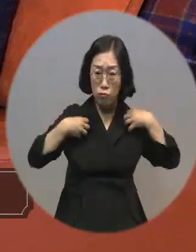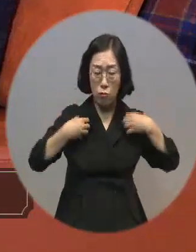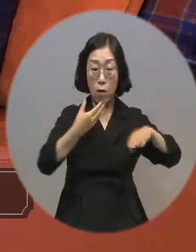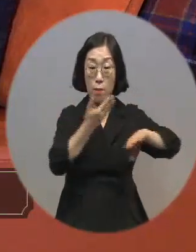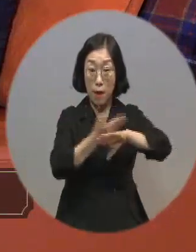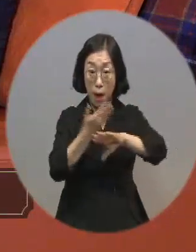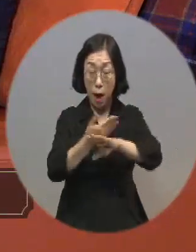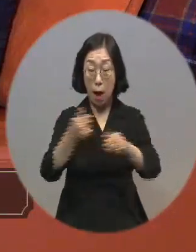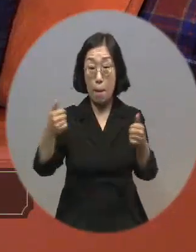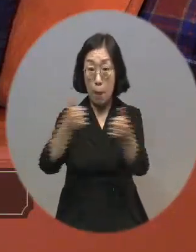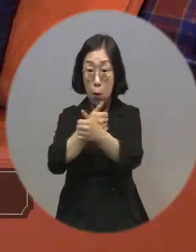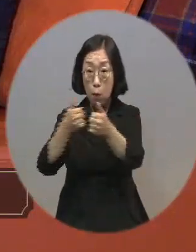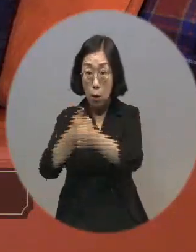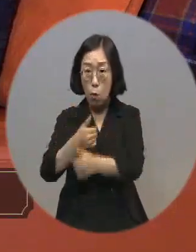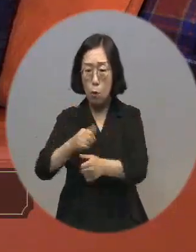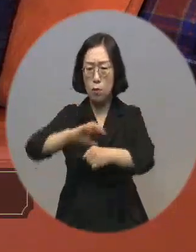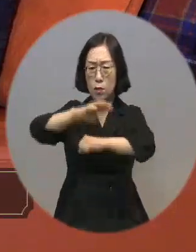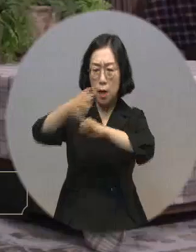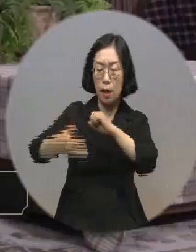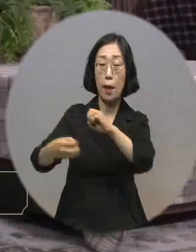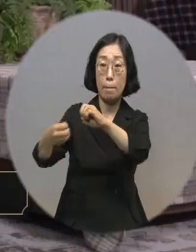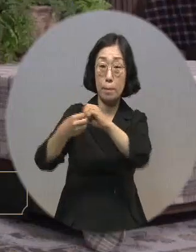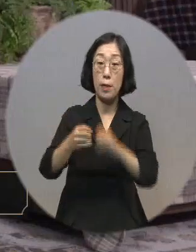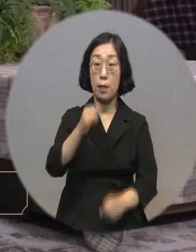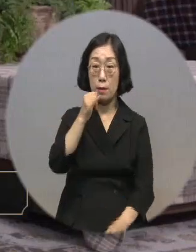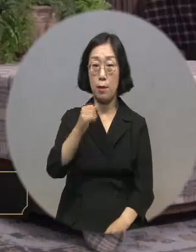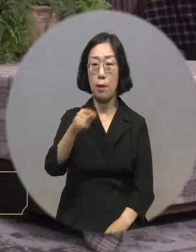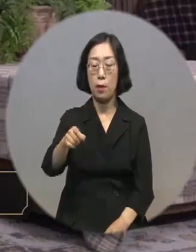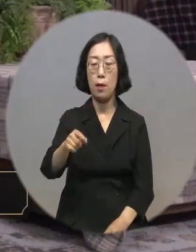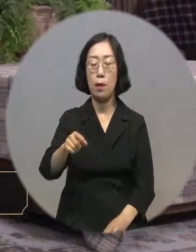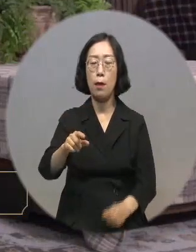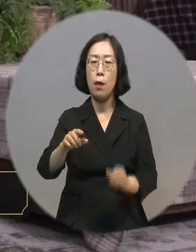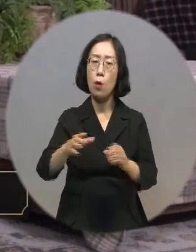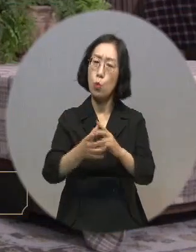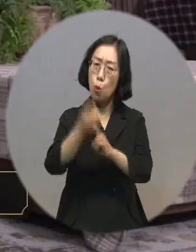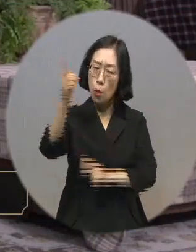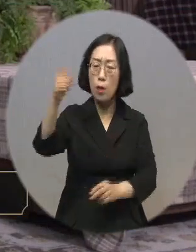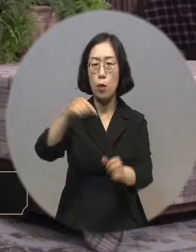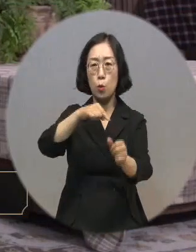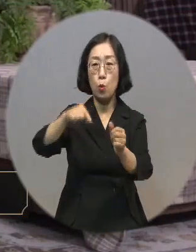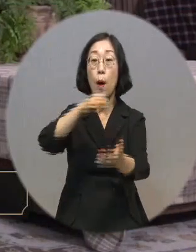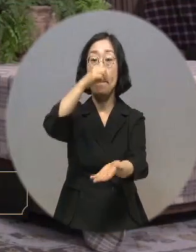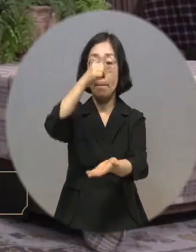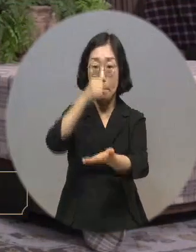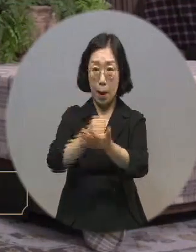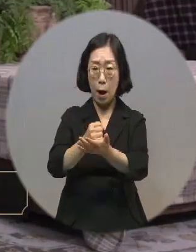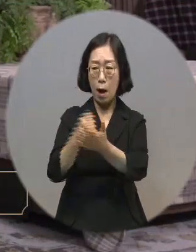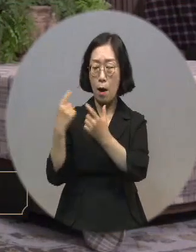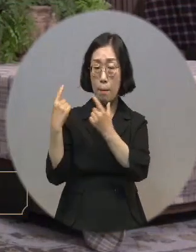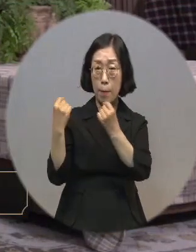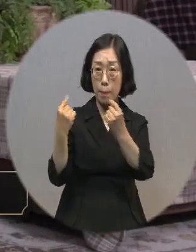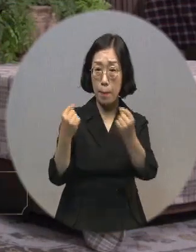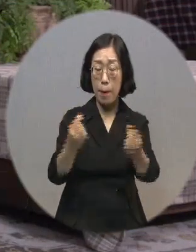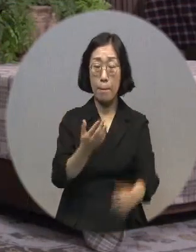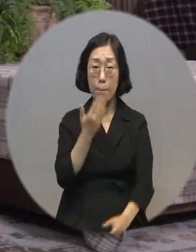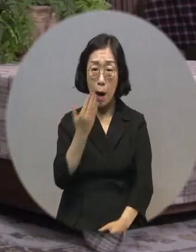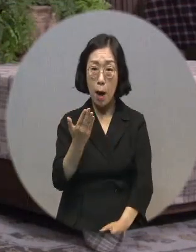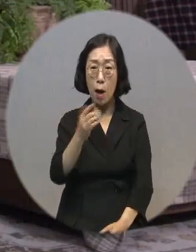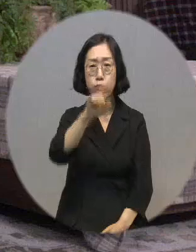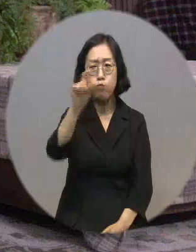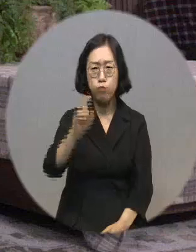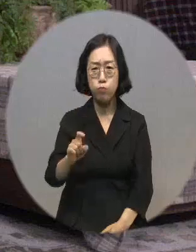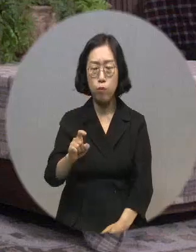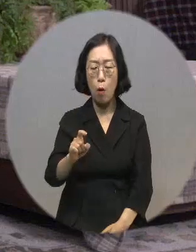정세에 따라서 이런 흐름이 바뀌기도 하는데 이 시대에 맞는 통일 교육이라는 게 과연 일관성을 지킬 수 있느냐, 네.